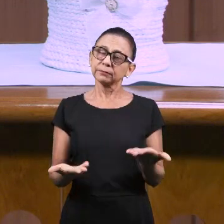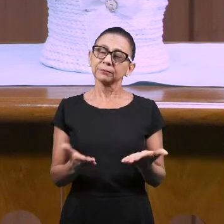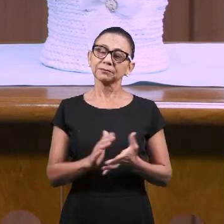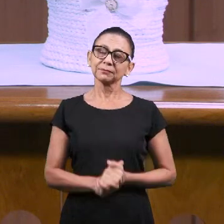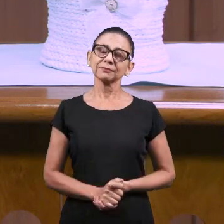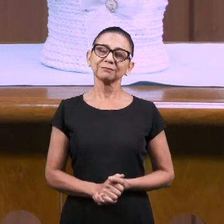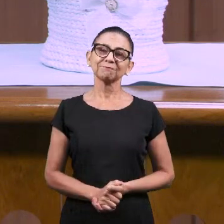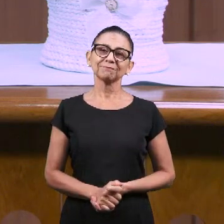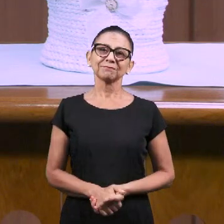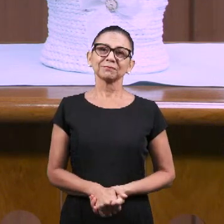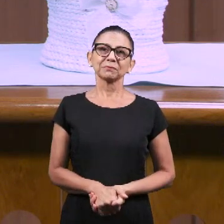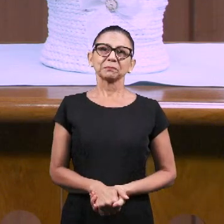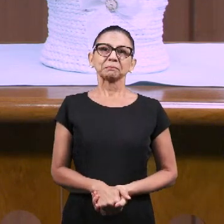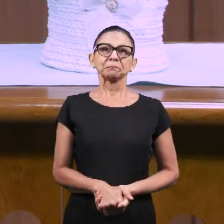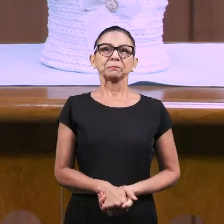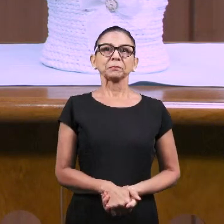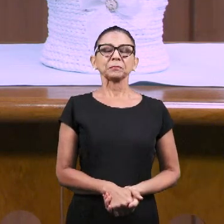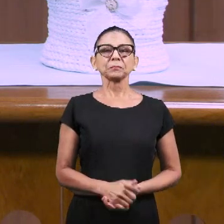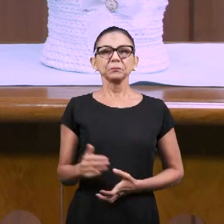Donc, ce sont des dictées